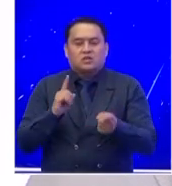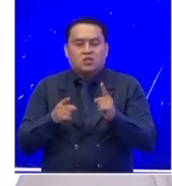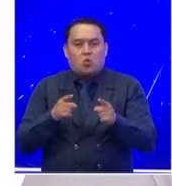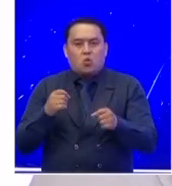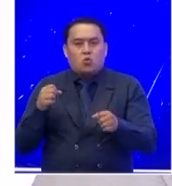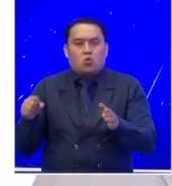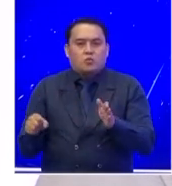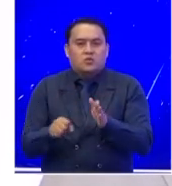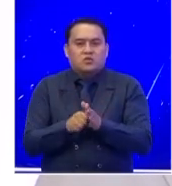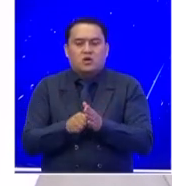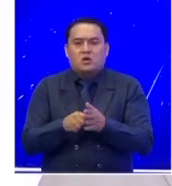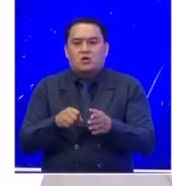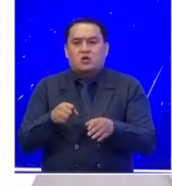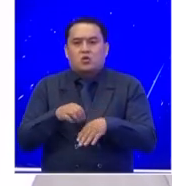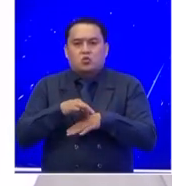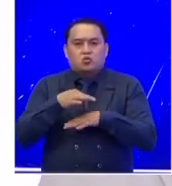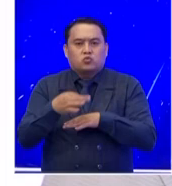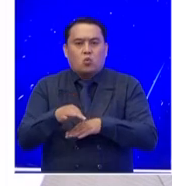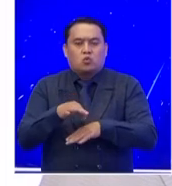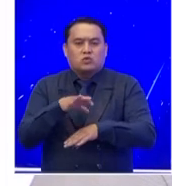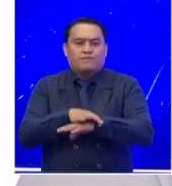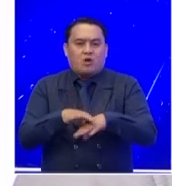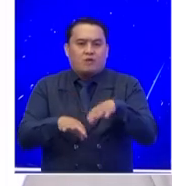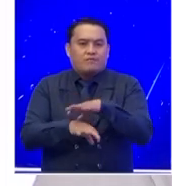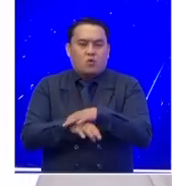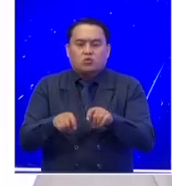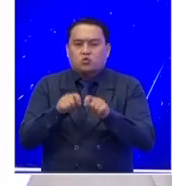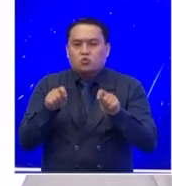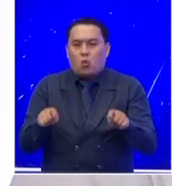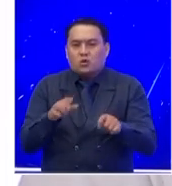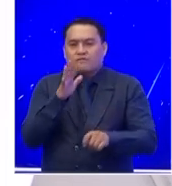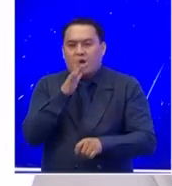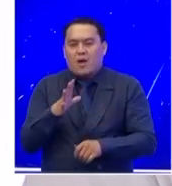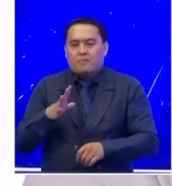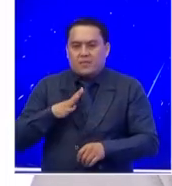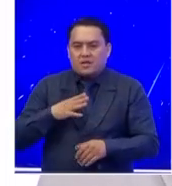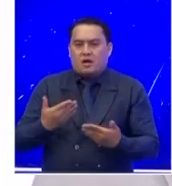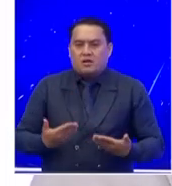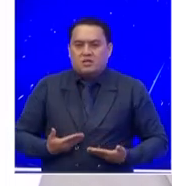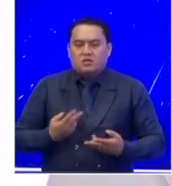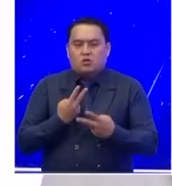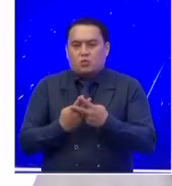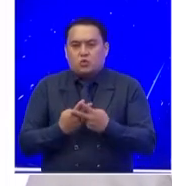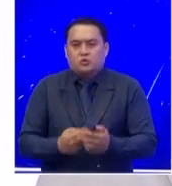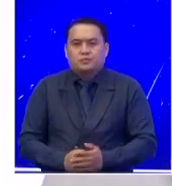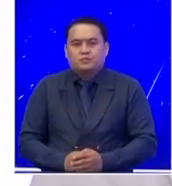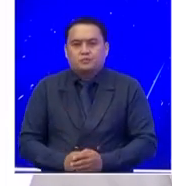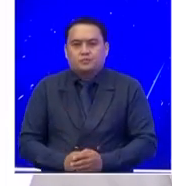репрессии, которым была подвержена интеллигенция. Его произведения были созданы в период, когда он находился в неволе.